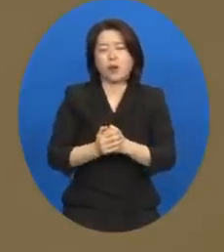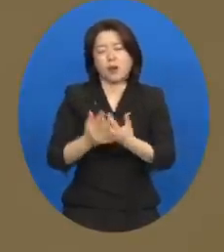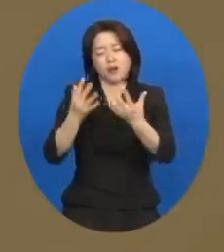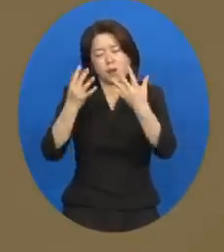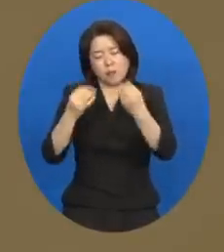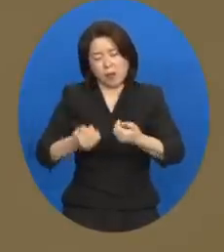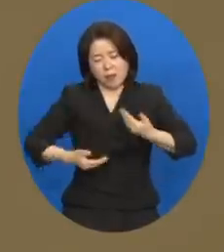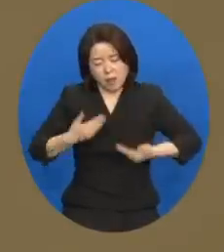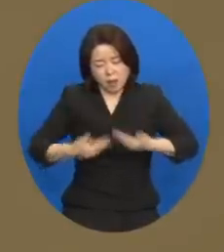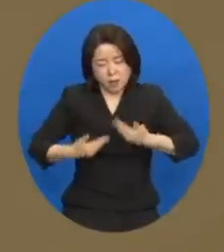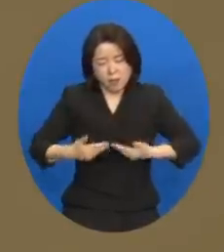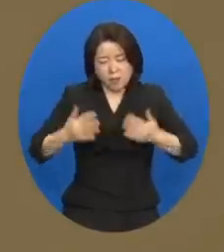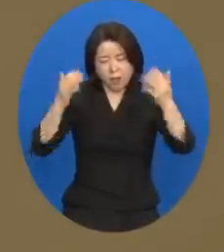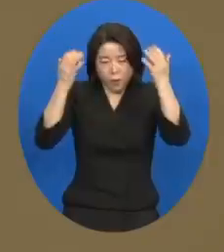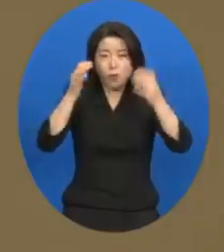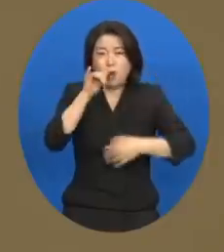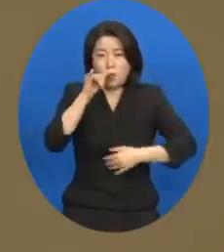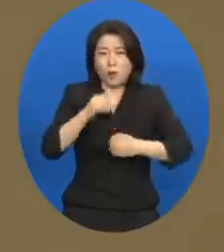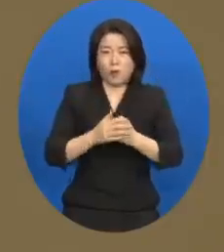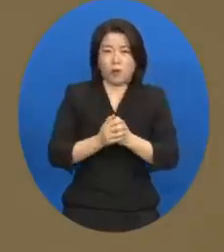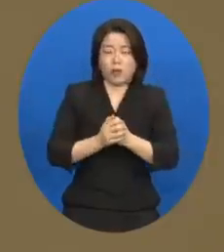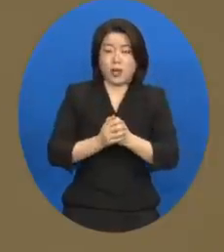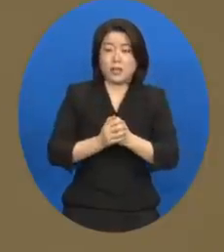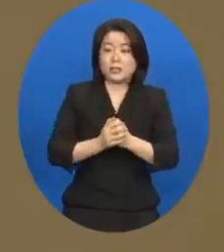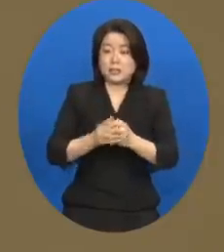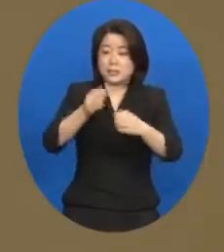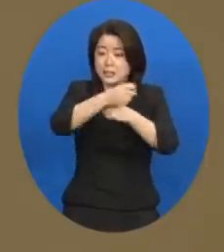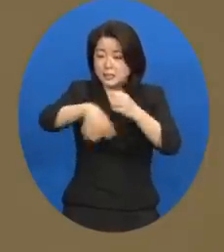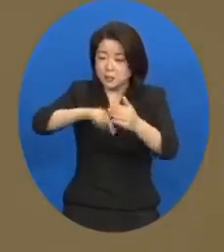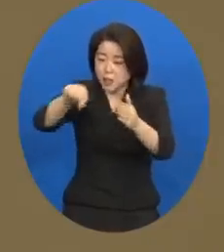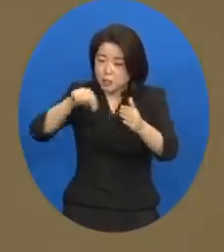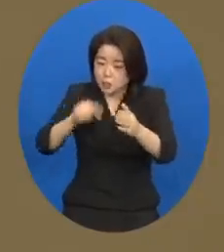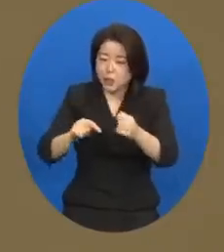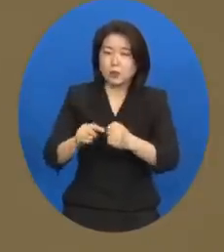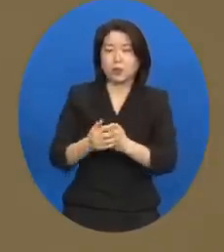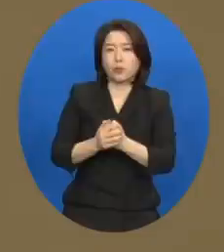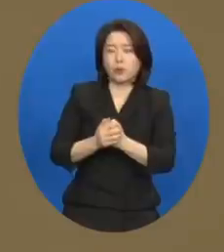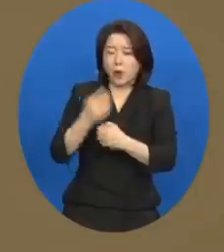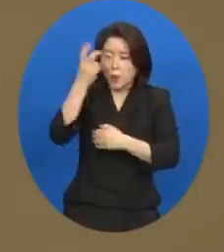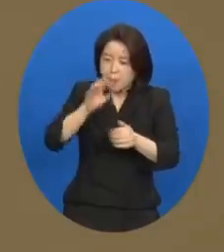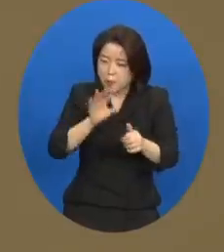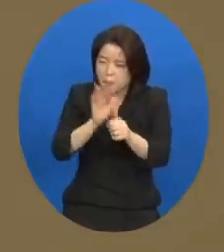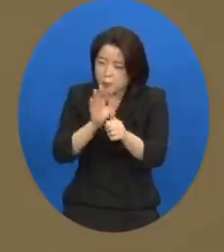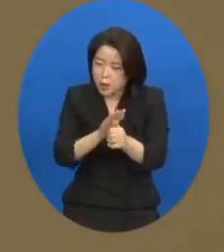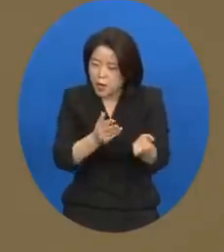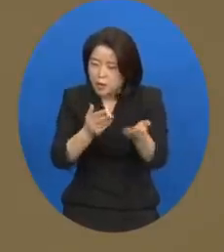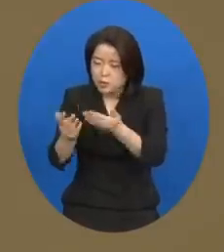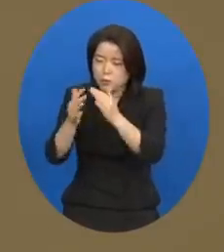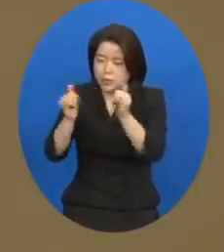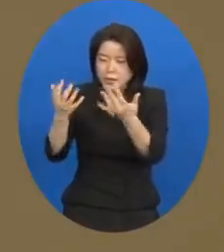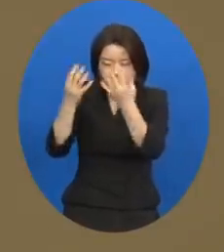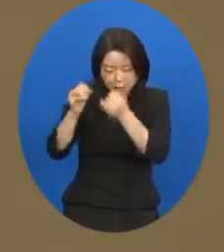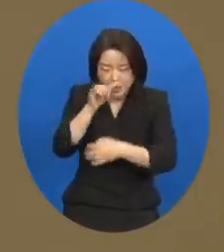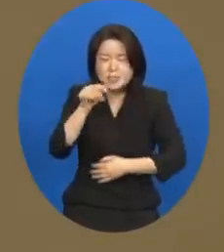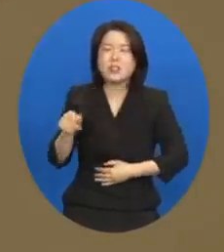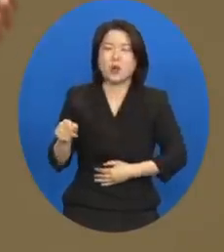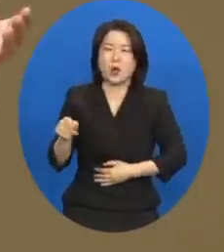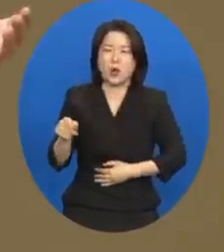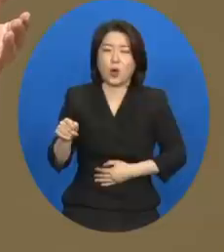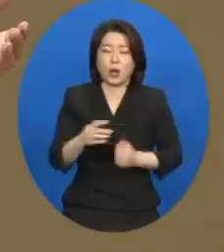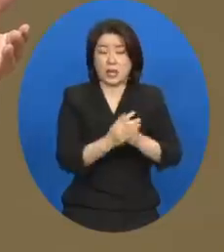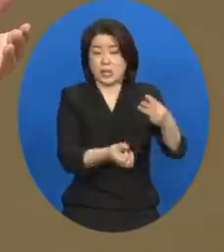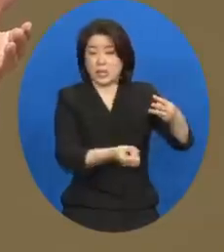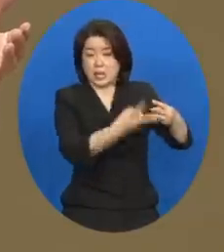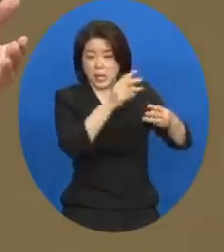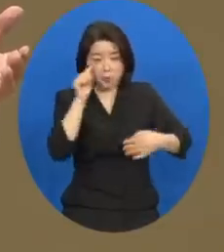얼마나 바빴겠고, 그 지파 안에도 살펴야 될 이들이 얼마나 많았겠습니까? 레위 지파